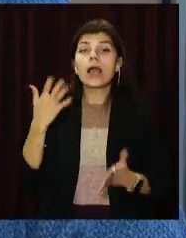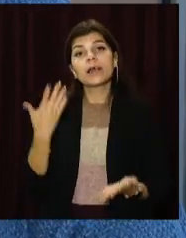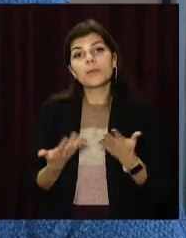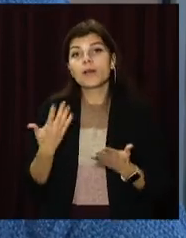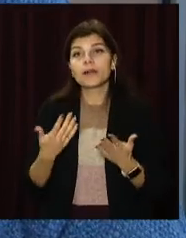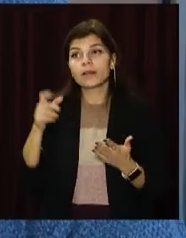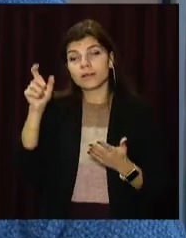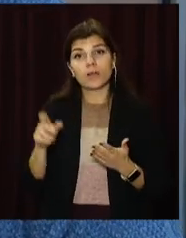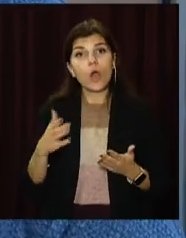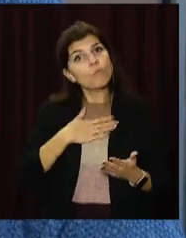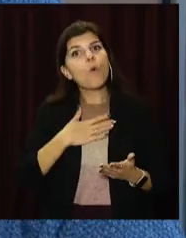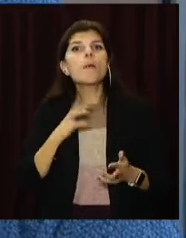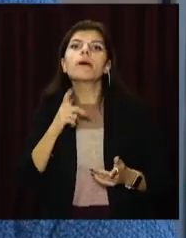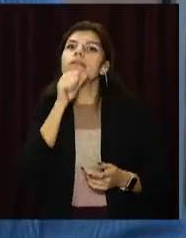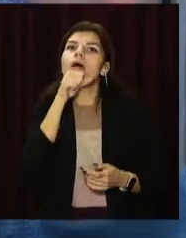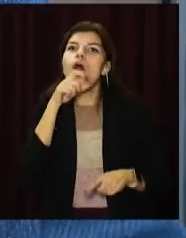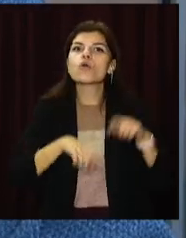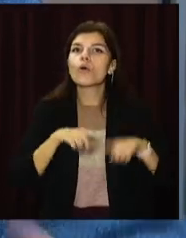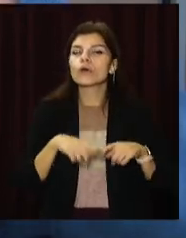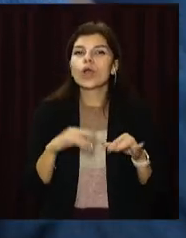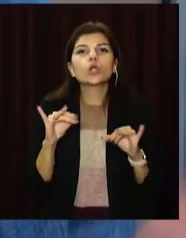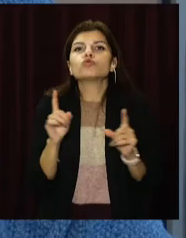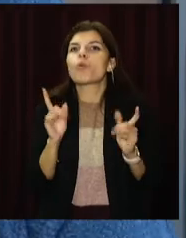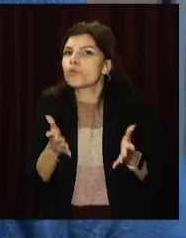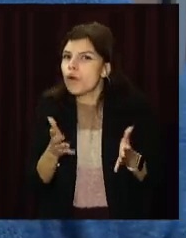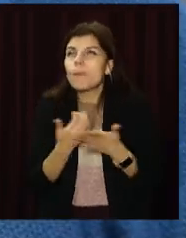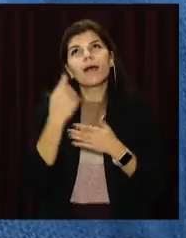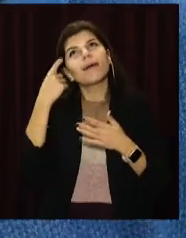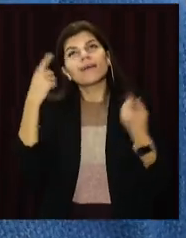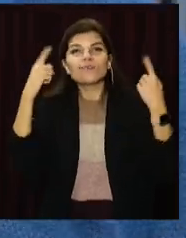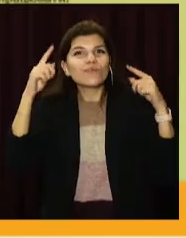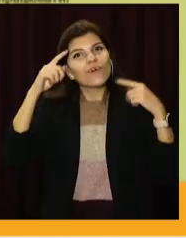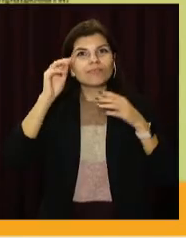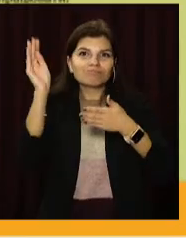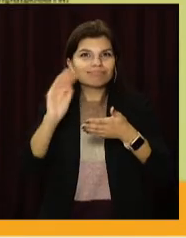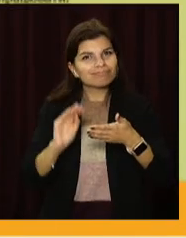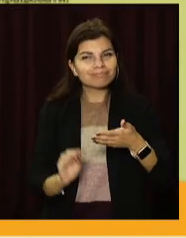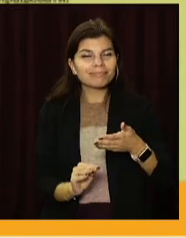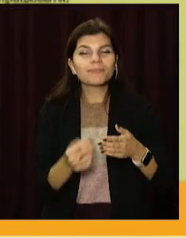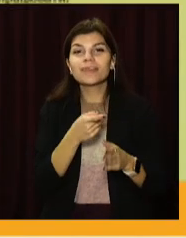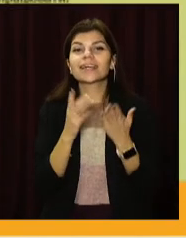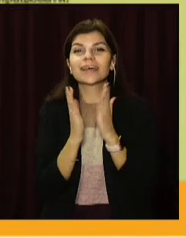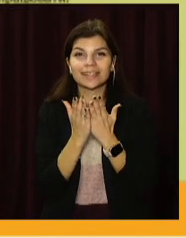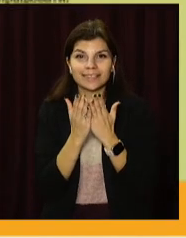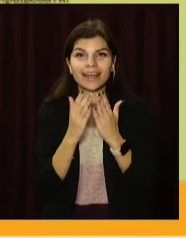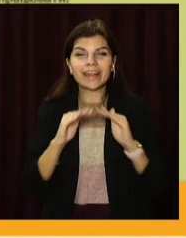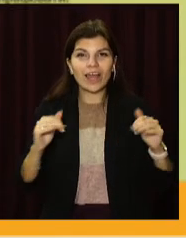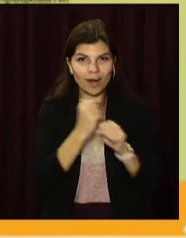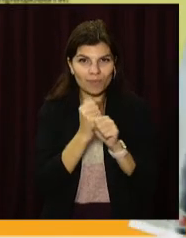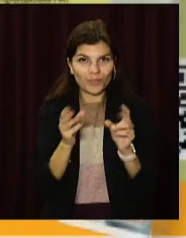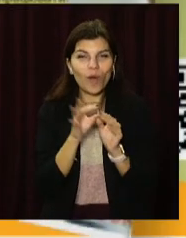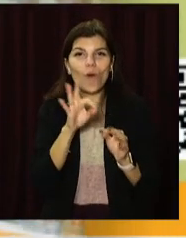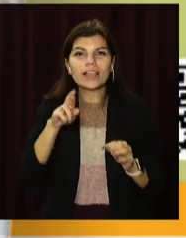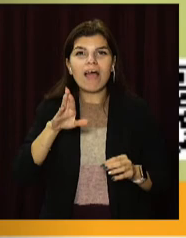Дмитро Іванович був моїм дідусем рідним, і там теж такий фентезі був. Щоб видати книгу з дитячими роботами про